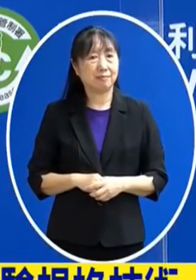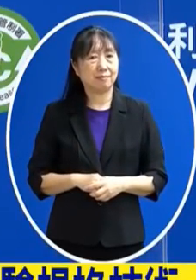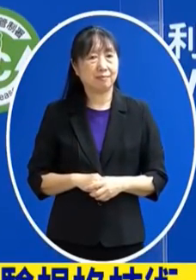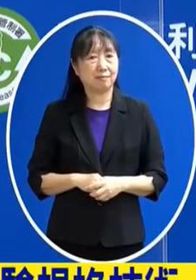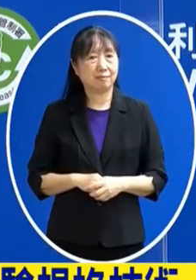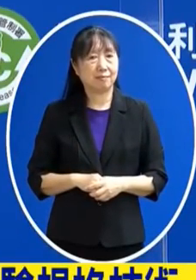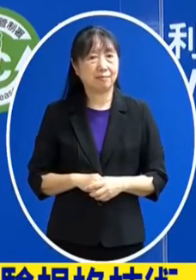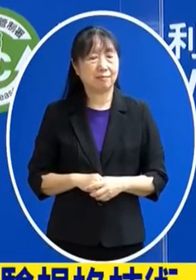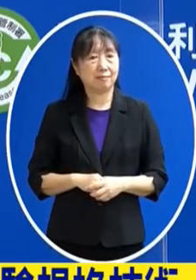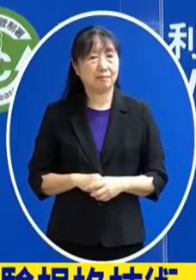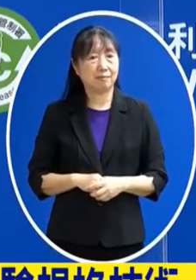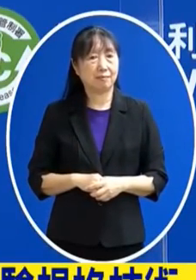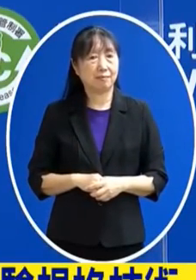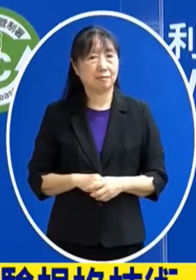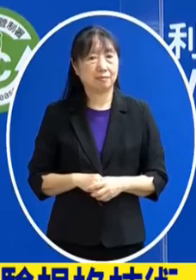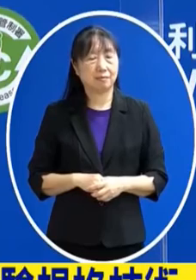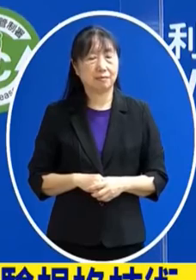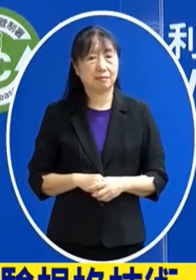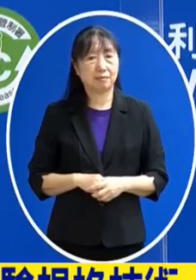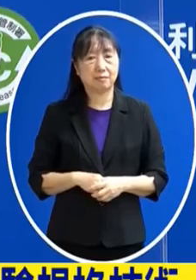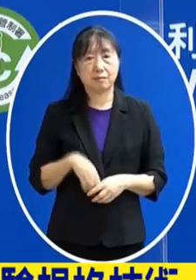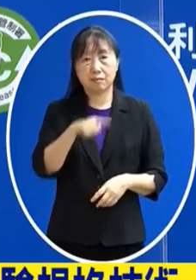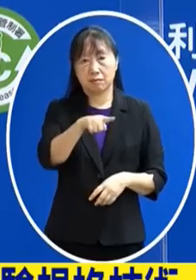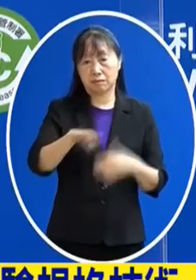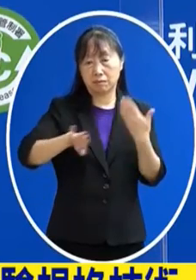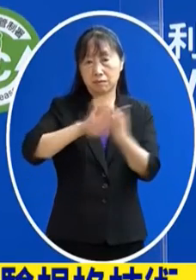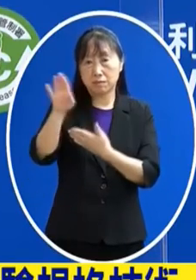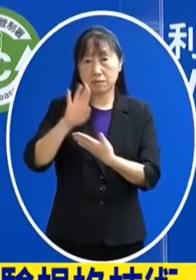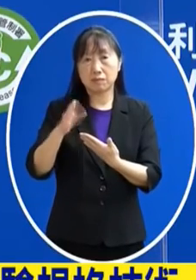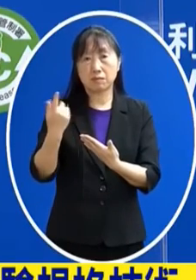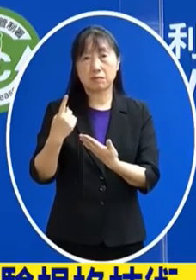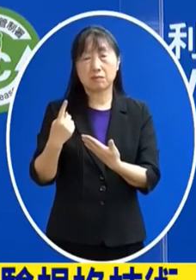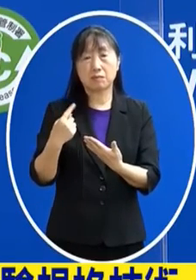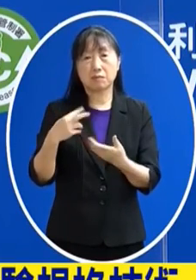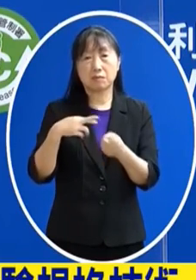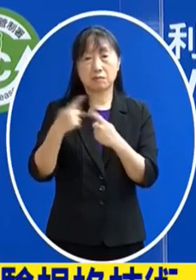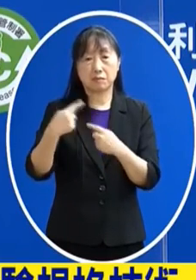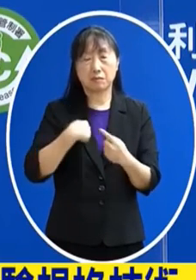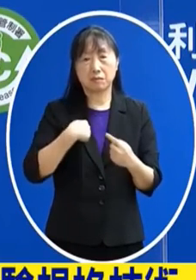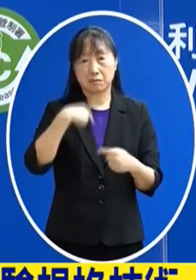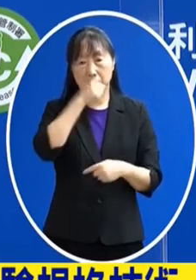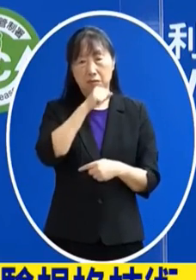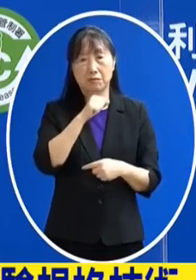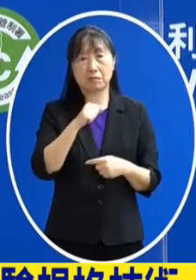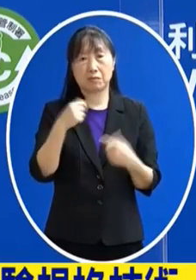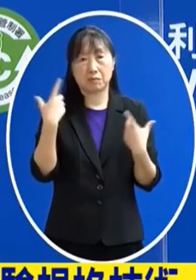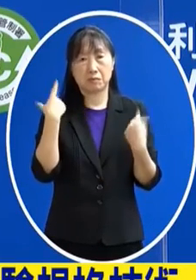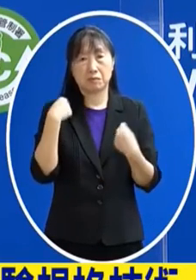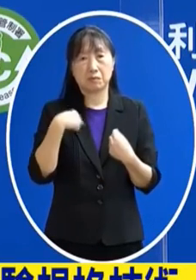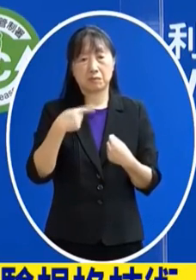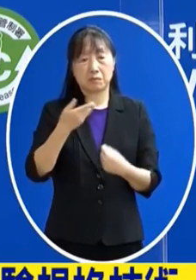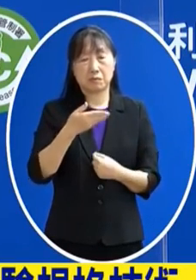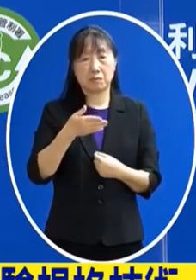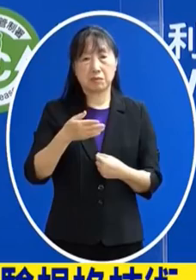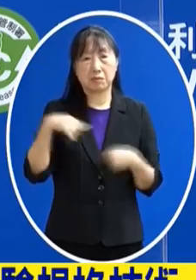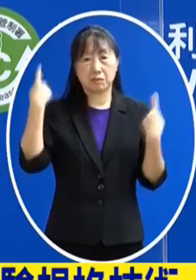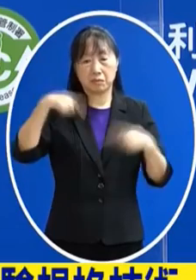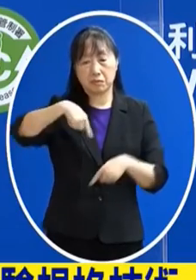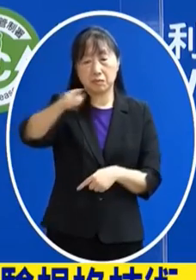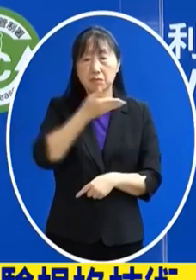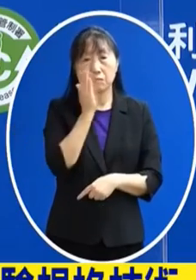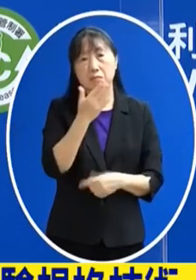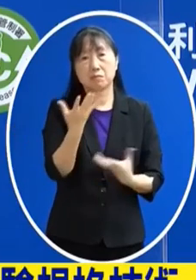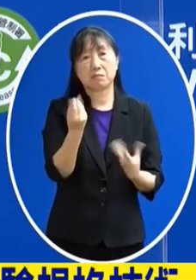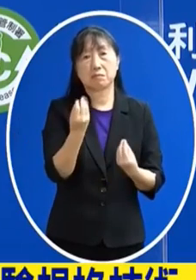那个。所以相对来讲哈，那其他有地离台湾确实以前不是我们一个相对在旅游的一个景